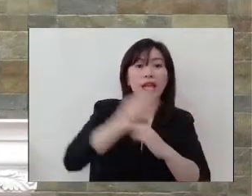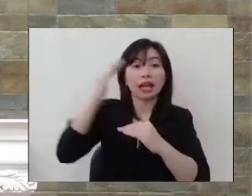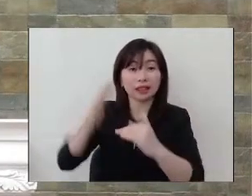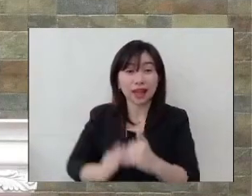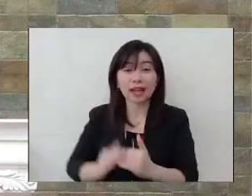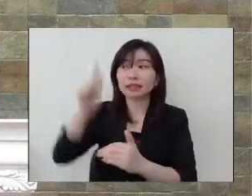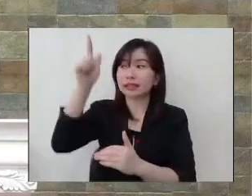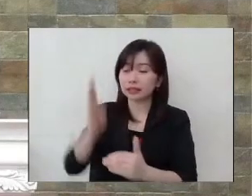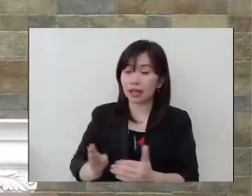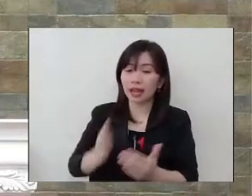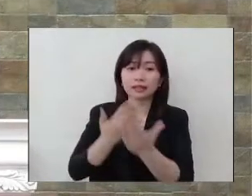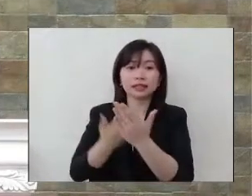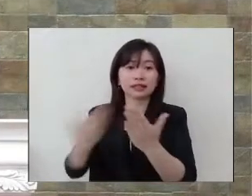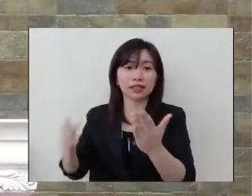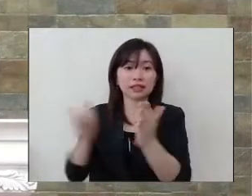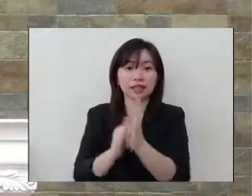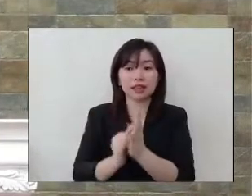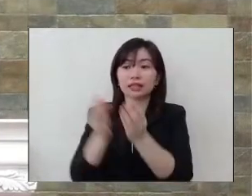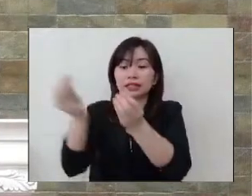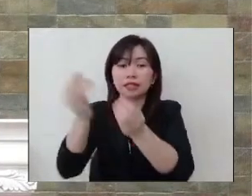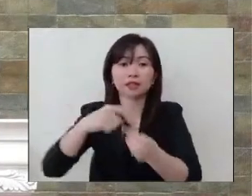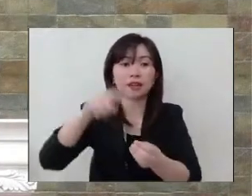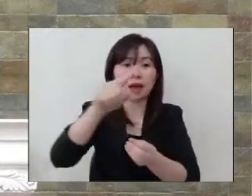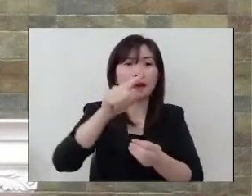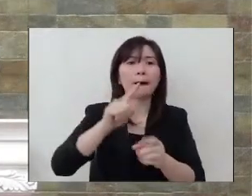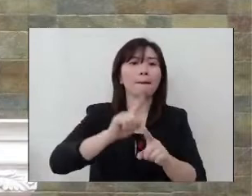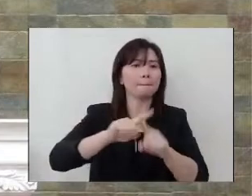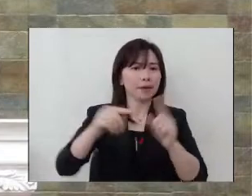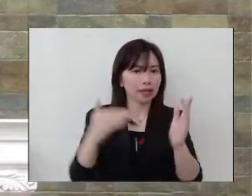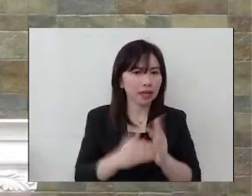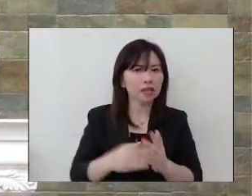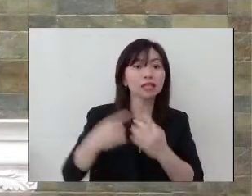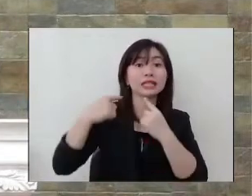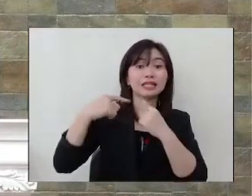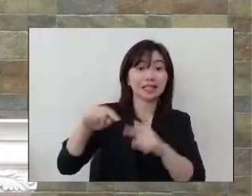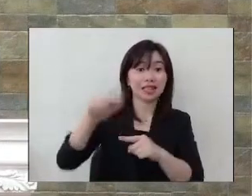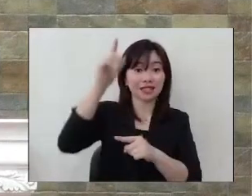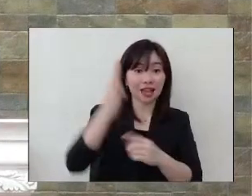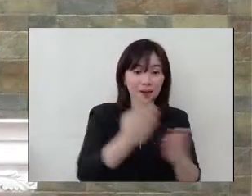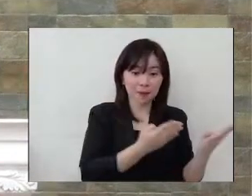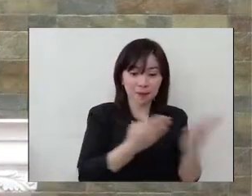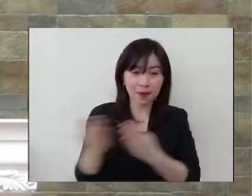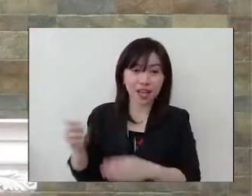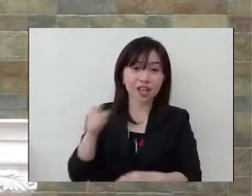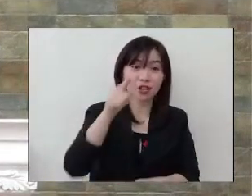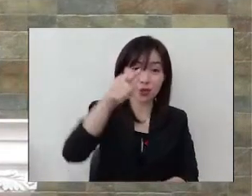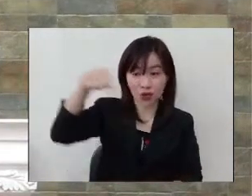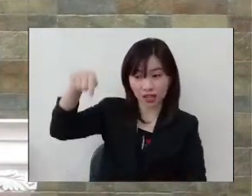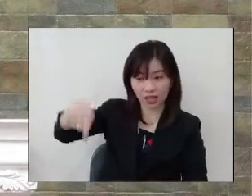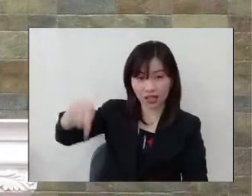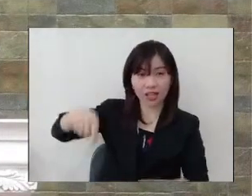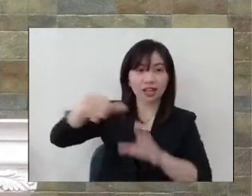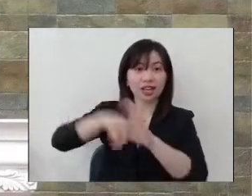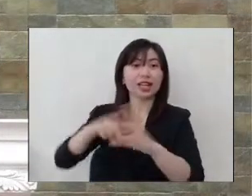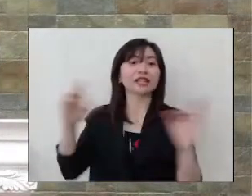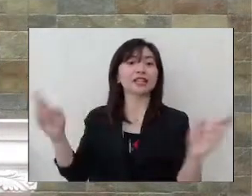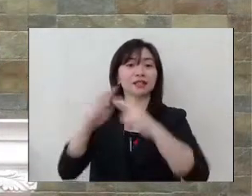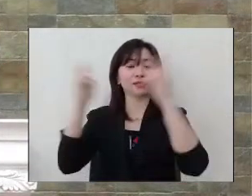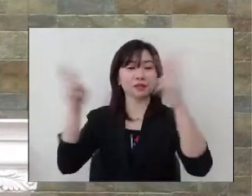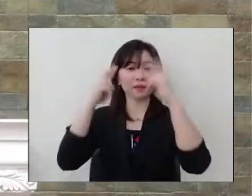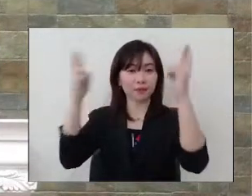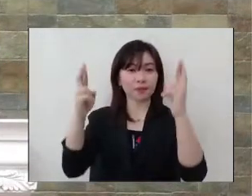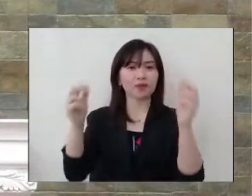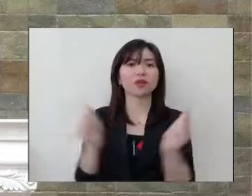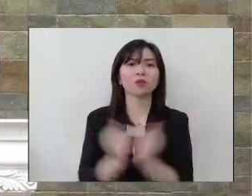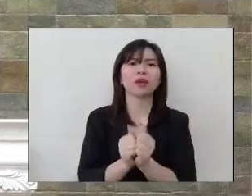na ibinibigay sa atin ng Diyos. Pero since na dinala ka ng Panginoon sa Third Baptist Youth Revival with